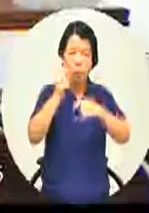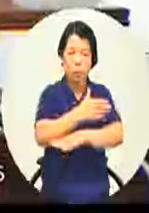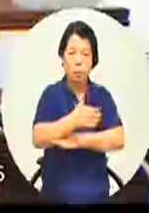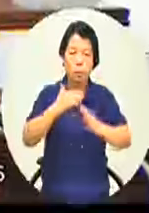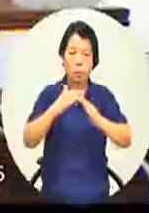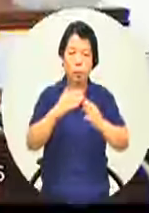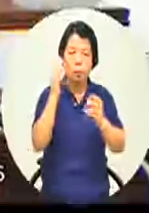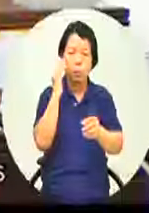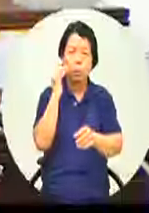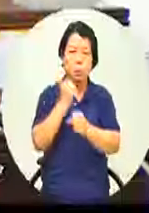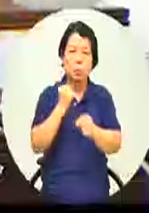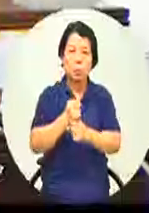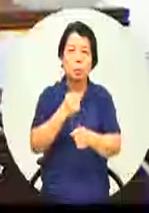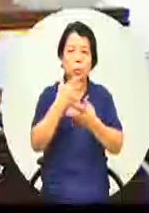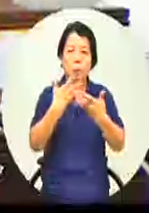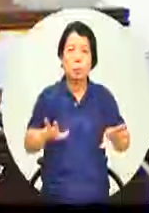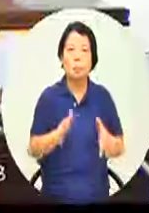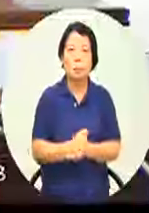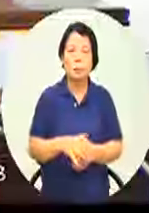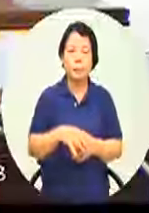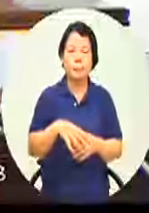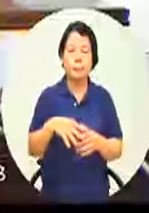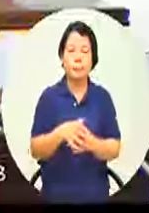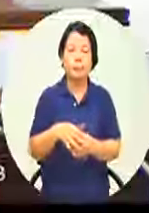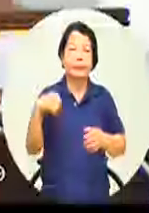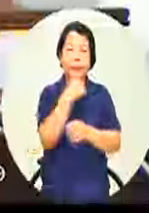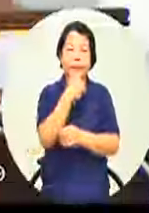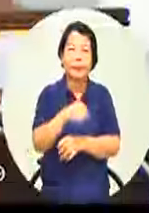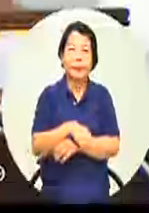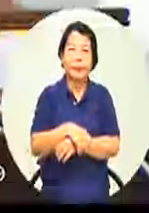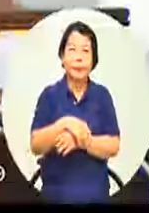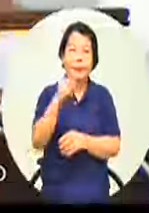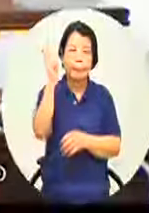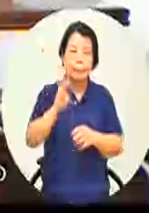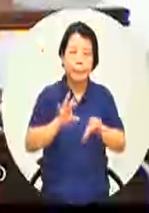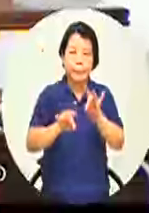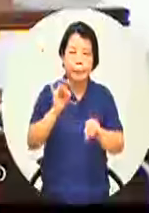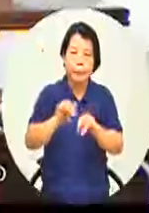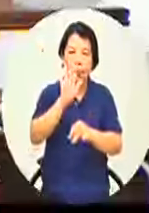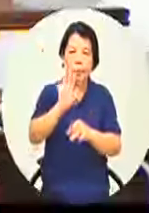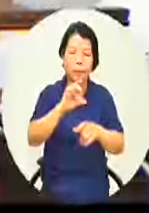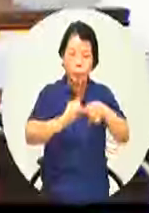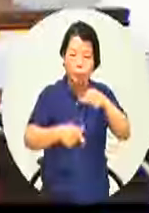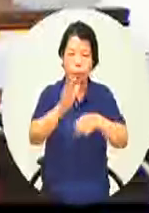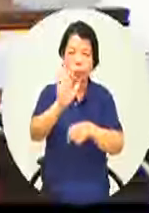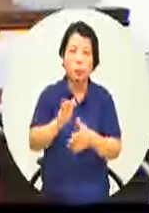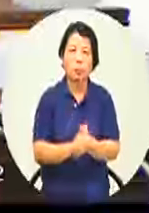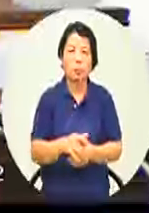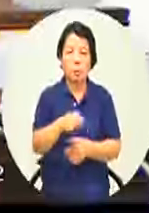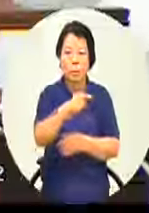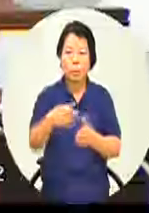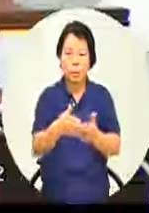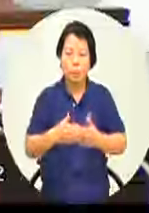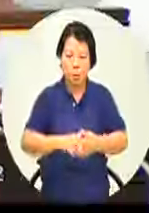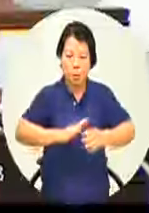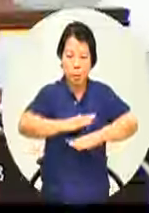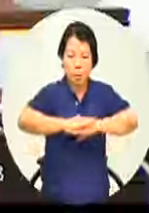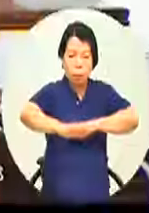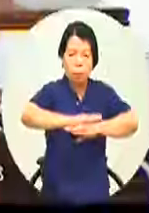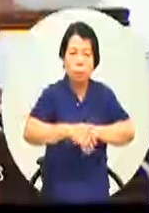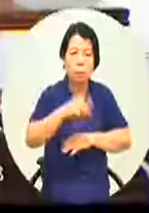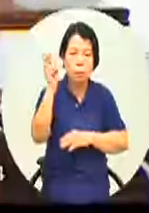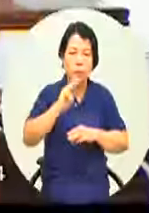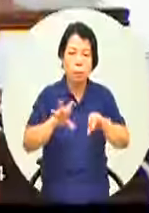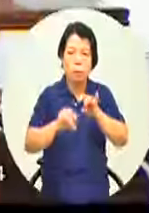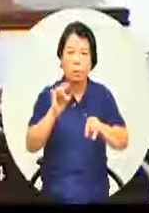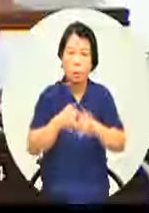的治洪池，包括台泥也都有做的治洪池，可是大家都做什么？你们没有铺那个水泥啦，你要铺水泥